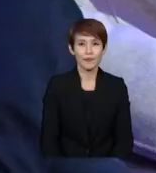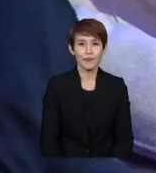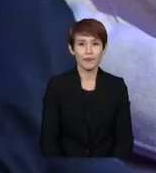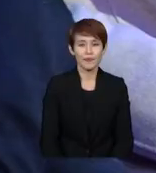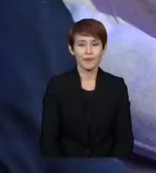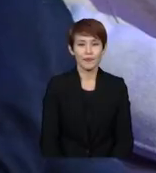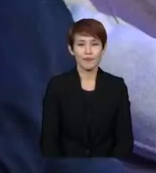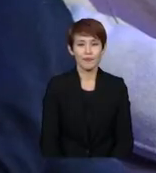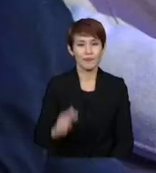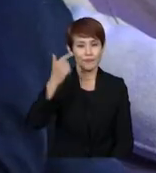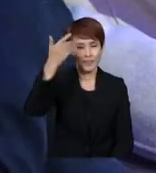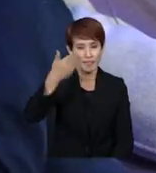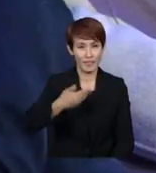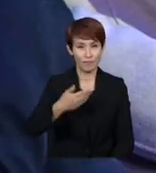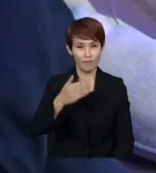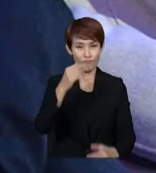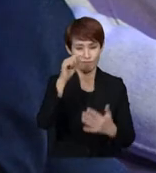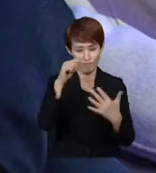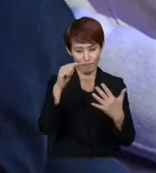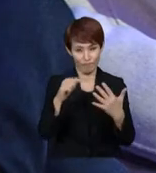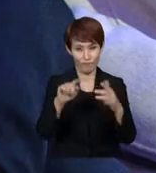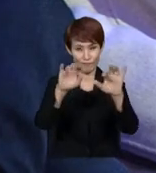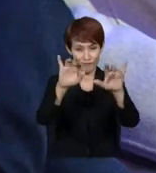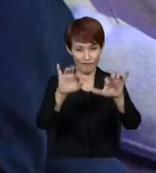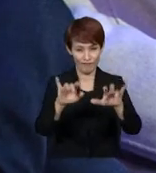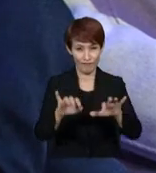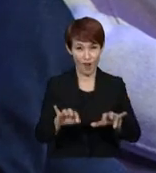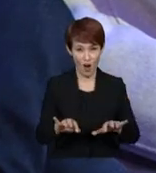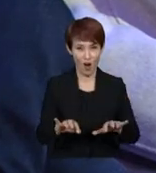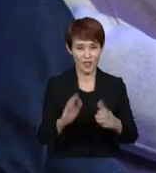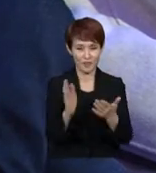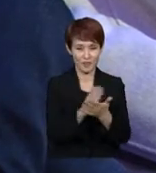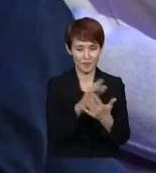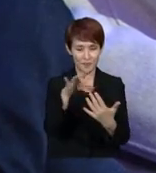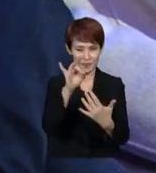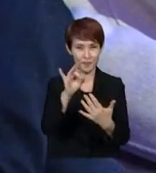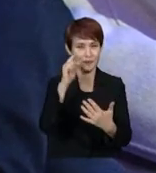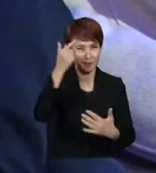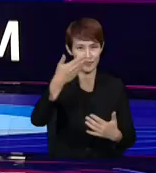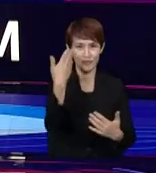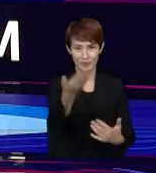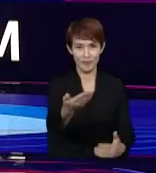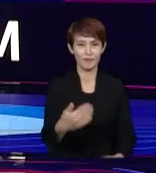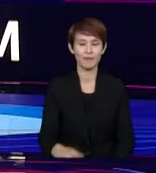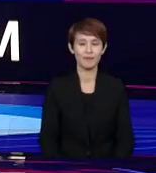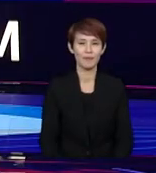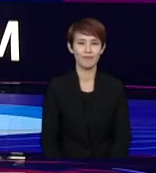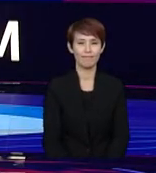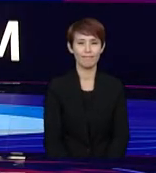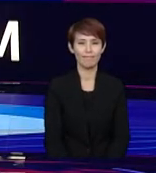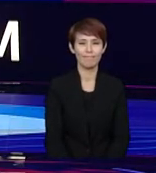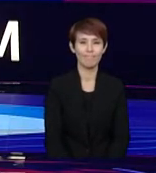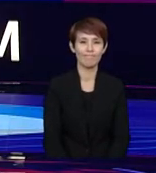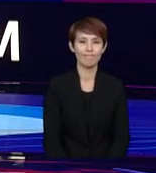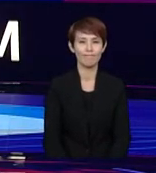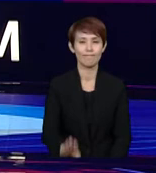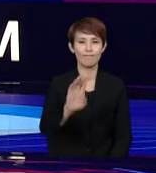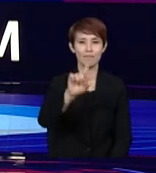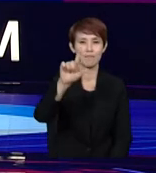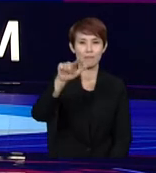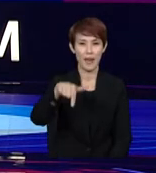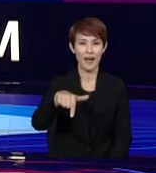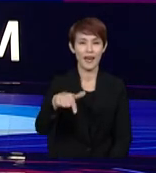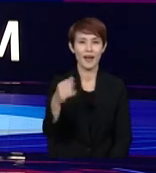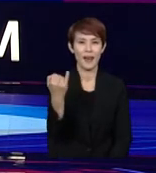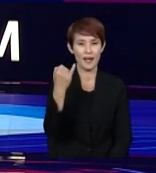취합한 질의가 속속 올라오고 있는데요. 저희가 선별해서 하나씩 질문 드려보도록 하겠습니다. 먼저 박예진 씨가